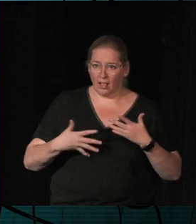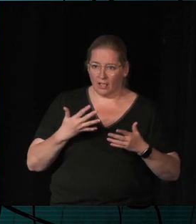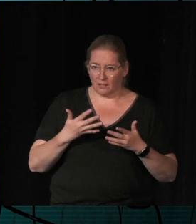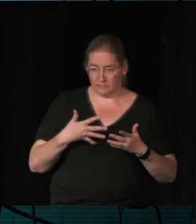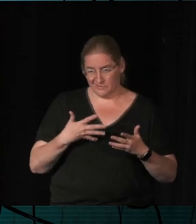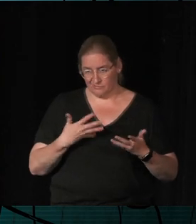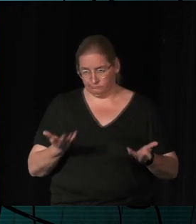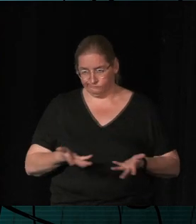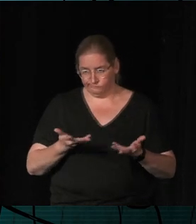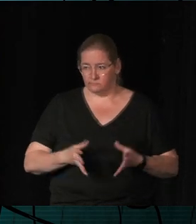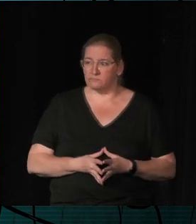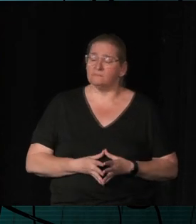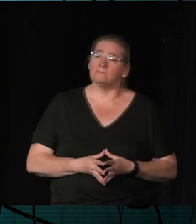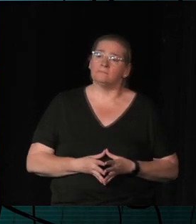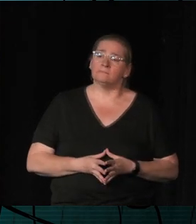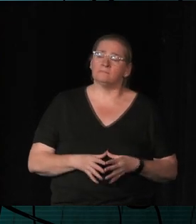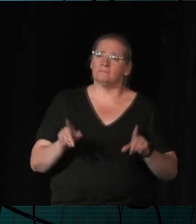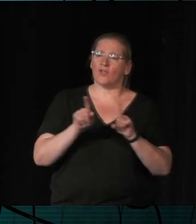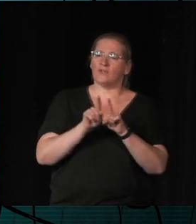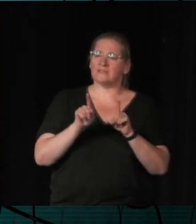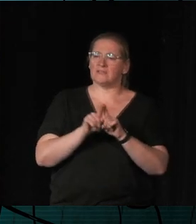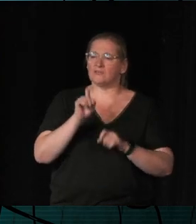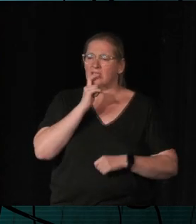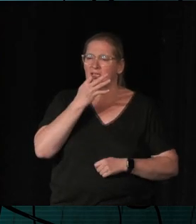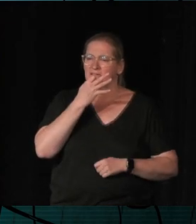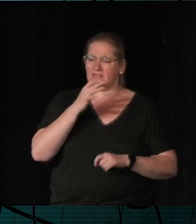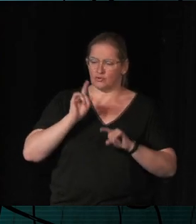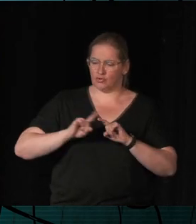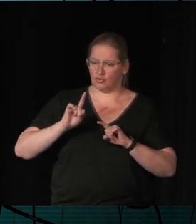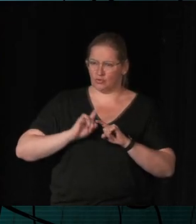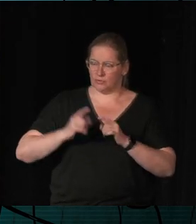Tu as mentionné le mot, tu as dit surnaturel. Ouais. Alors,